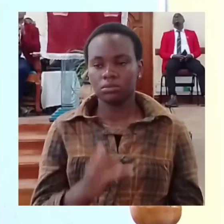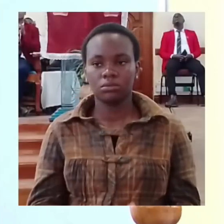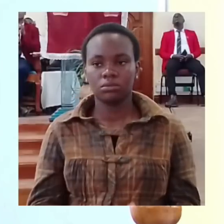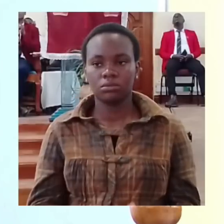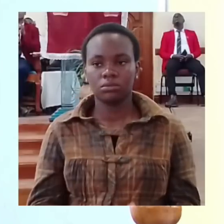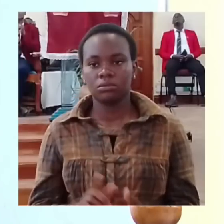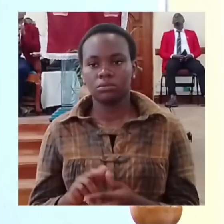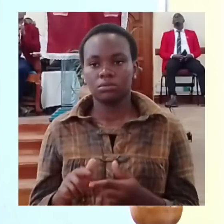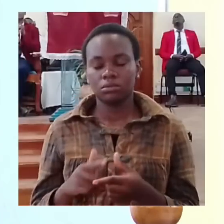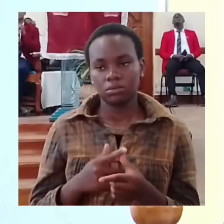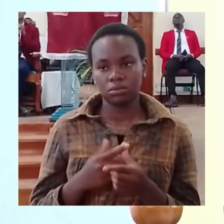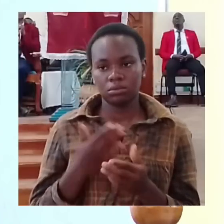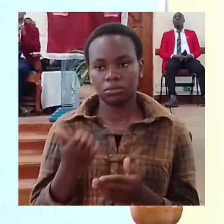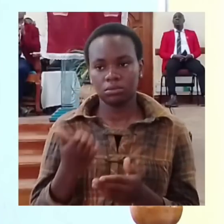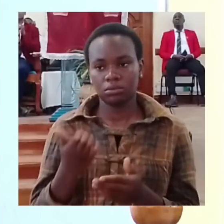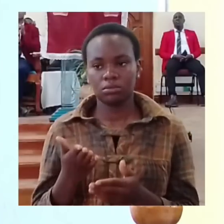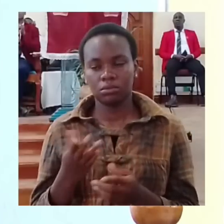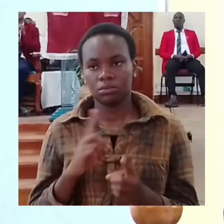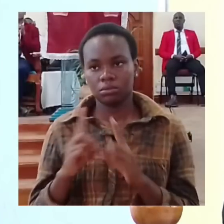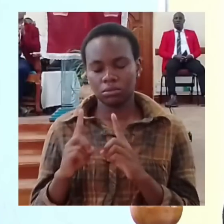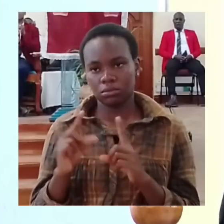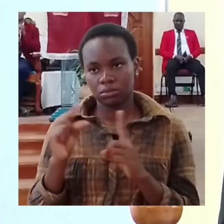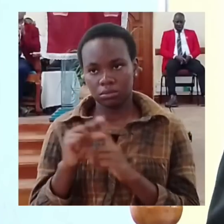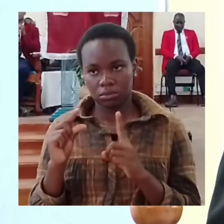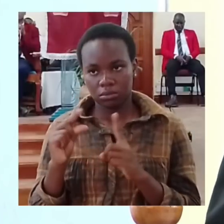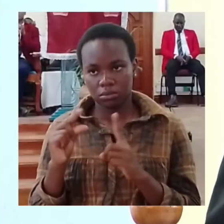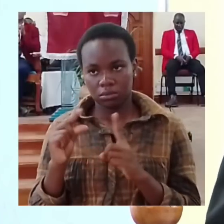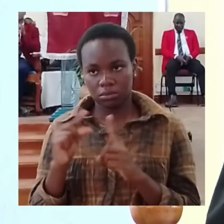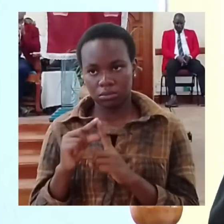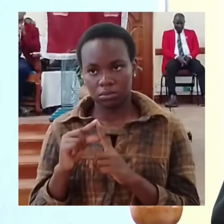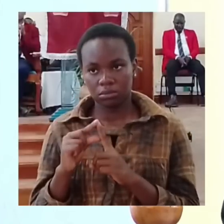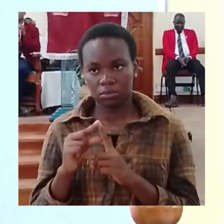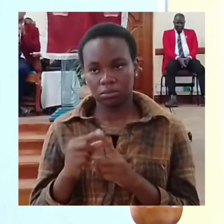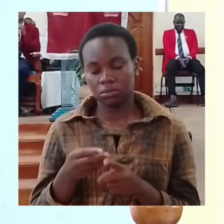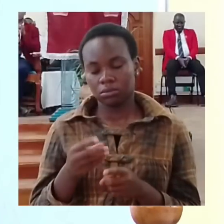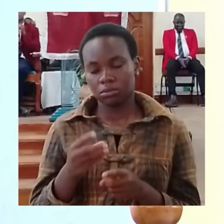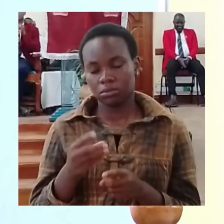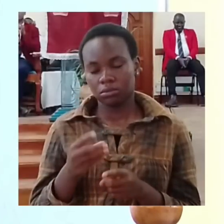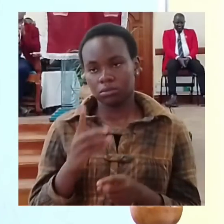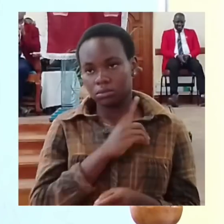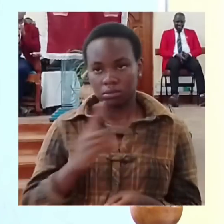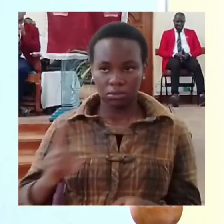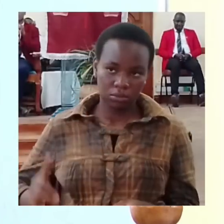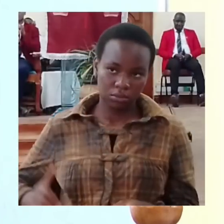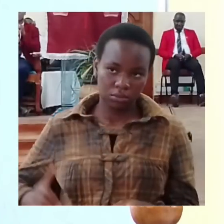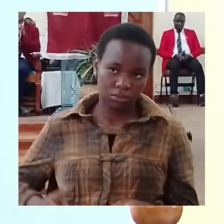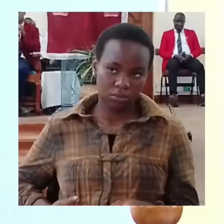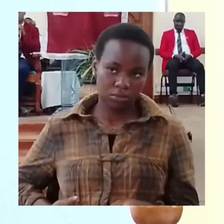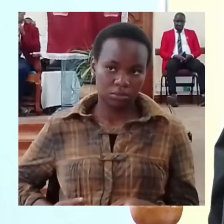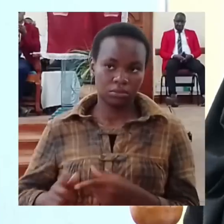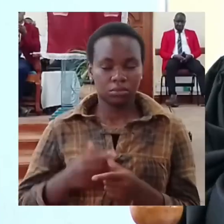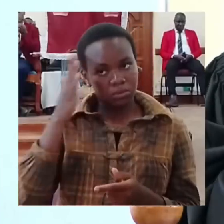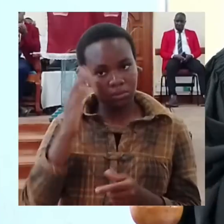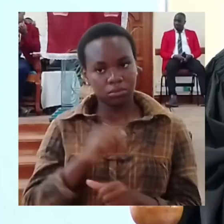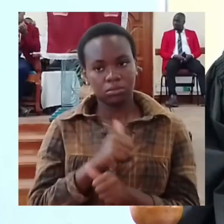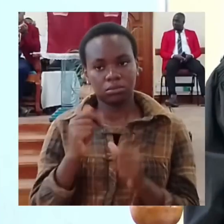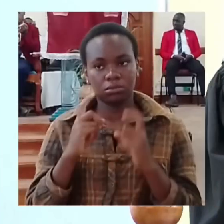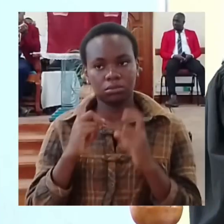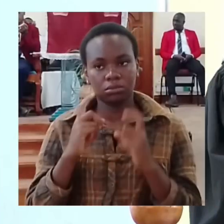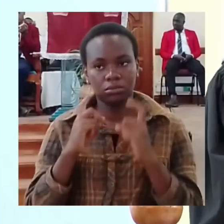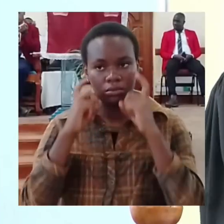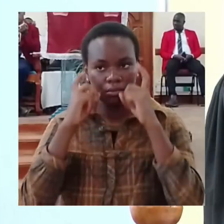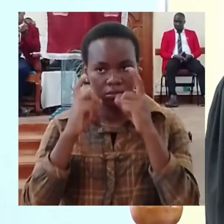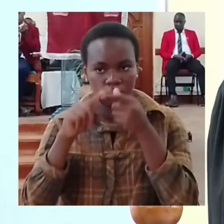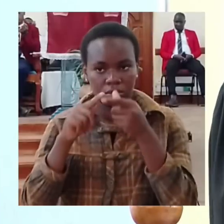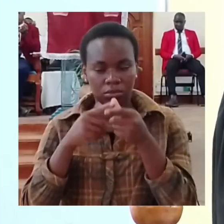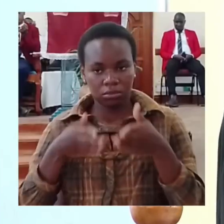Nĩ mũĩ ciugo icio ciaririo nũ? Ciugo icio ciaririo nĩ Daudi. Akiuga niĩ ndĩ mwĩhia, ona